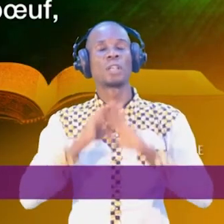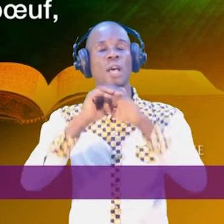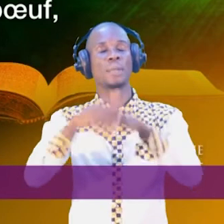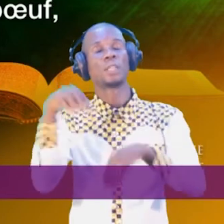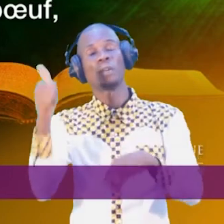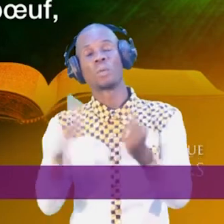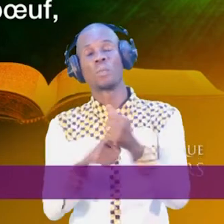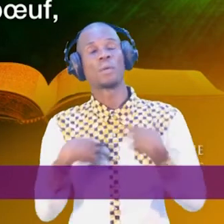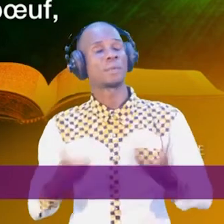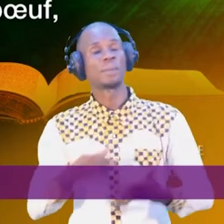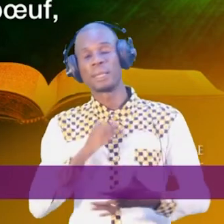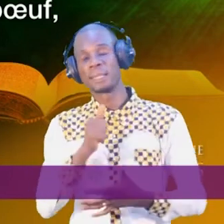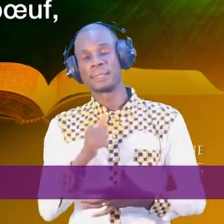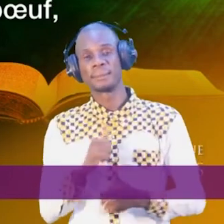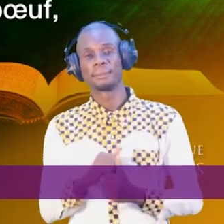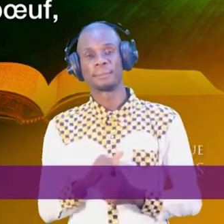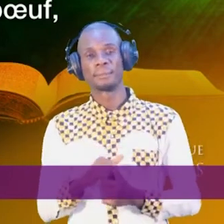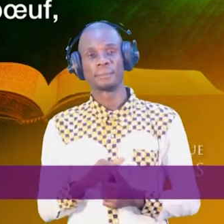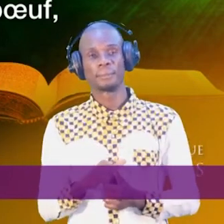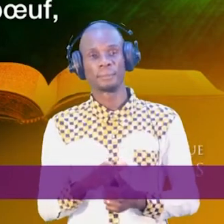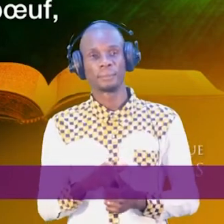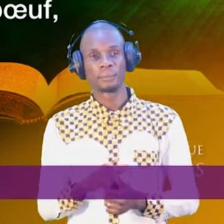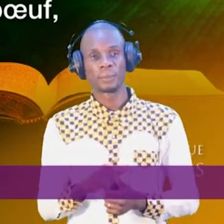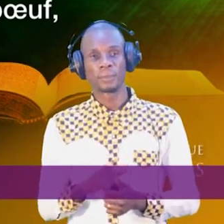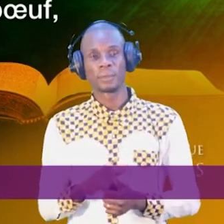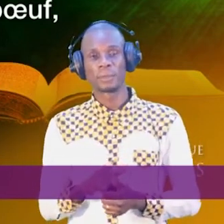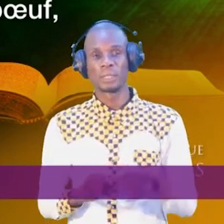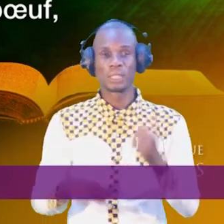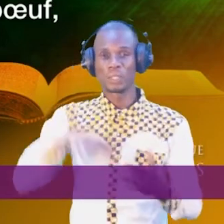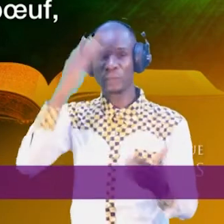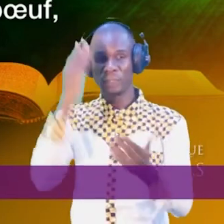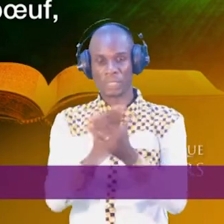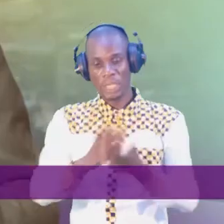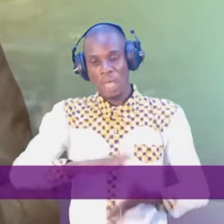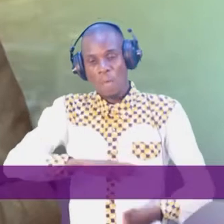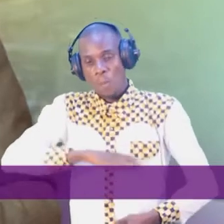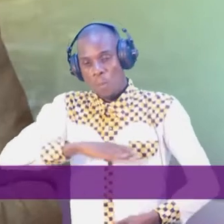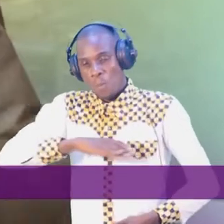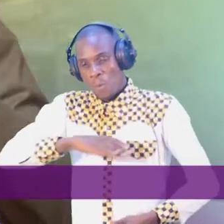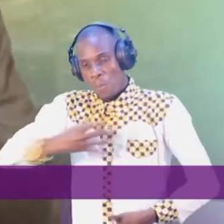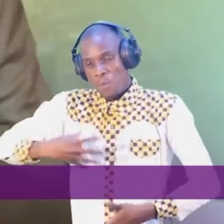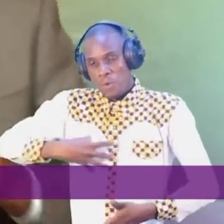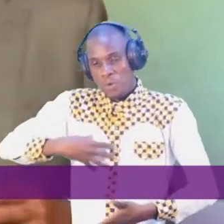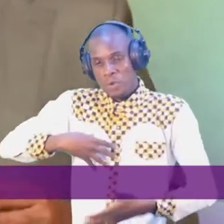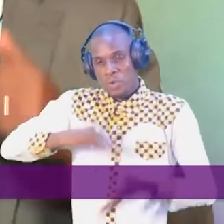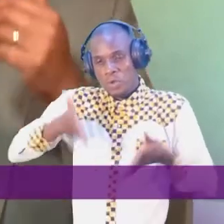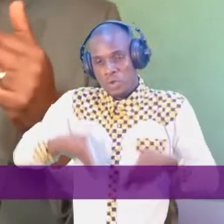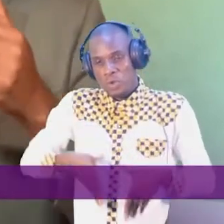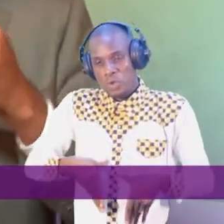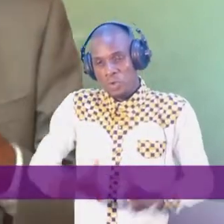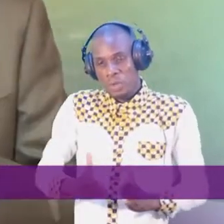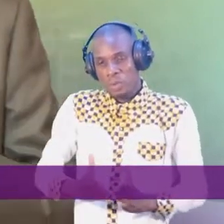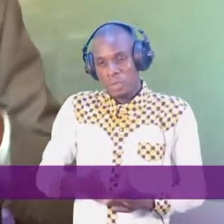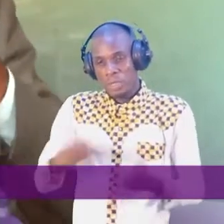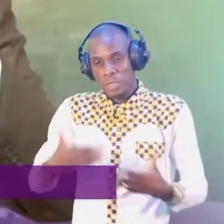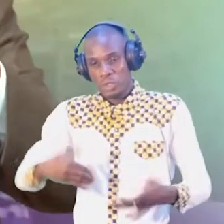mwasi, to ngombe na ye, to punda na ye, to eloko soko nini ezali ya moninga na ye. En interdisant